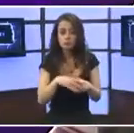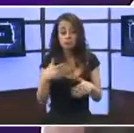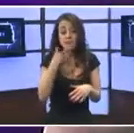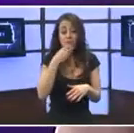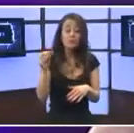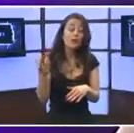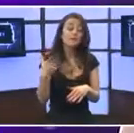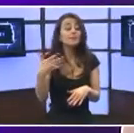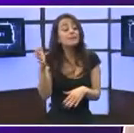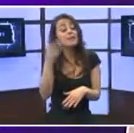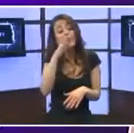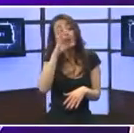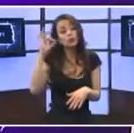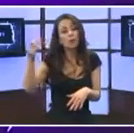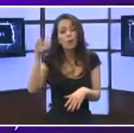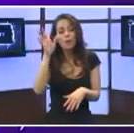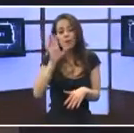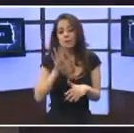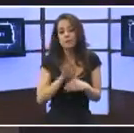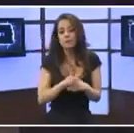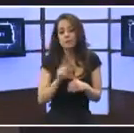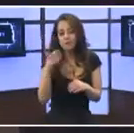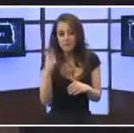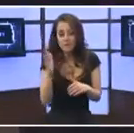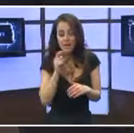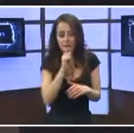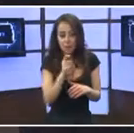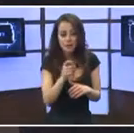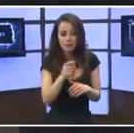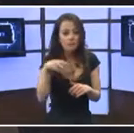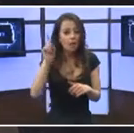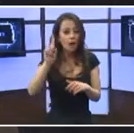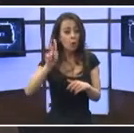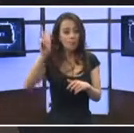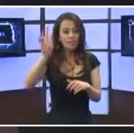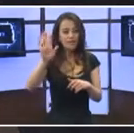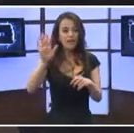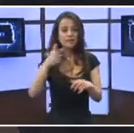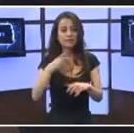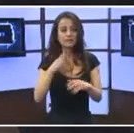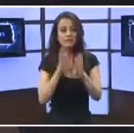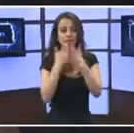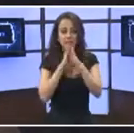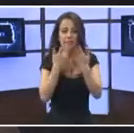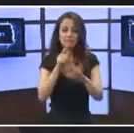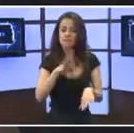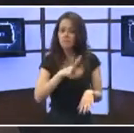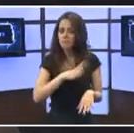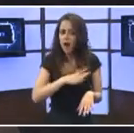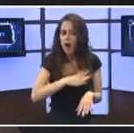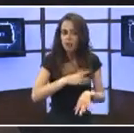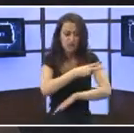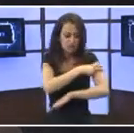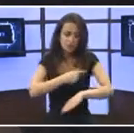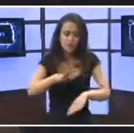mutlu. Çok 35 kılmış. Tane atölye var. Bir şey söyleyeyim mi? Çok 35 güzel. Tane. 12 tane derslik var. Evet, 12 tane derslik. Bunlar büyük 35'e